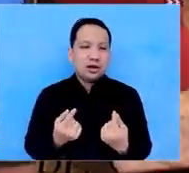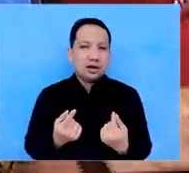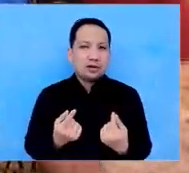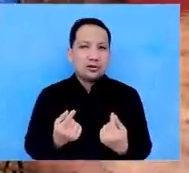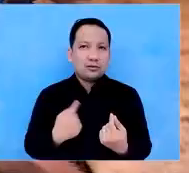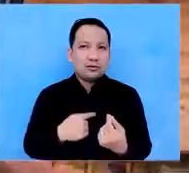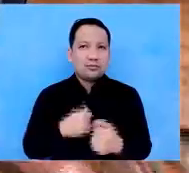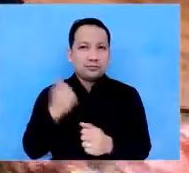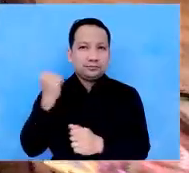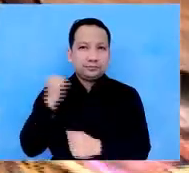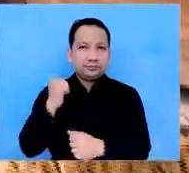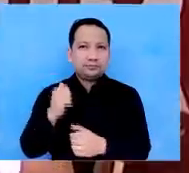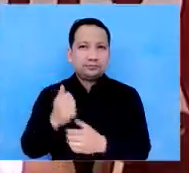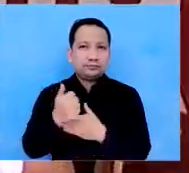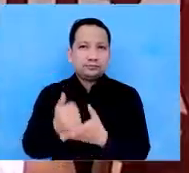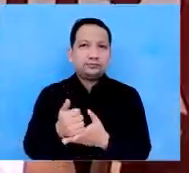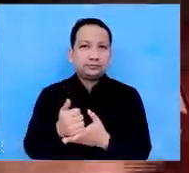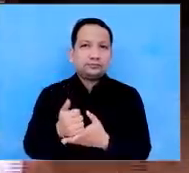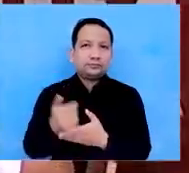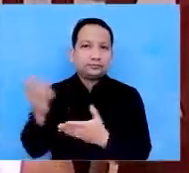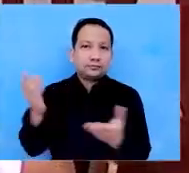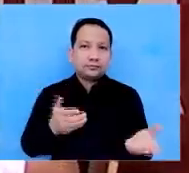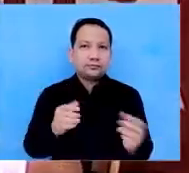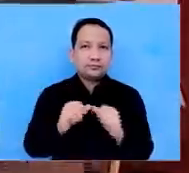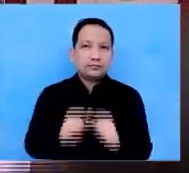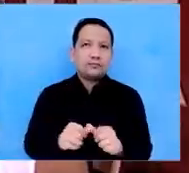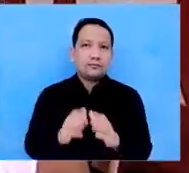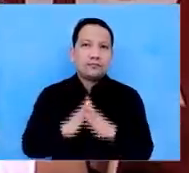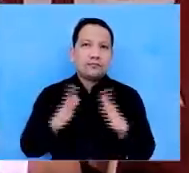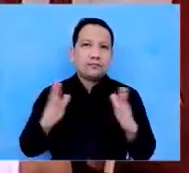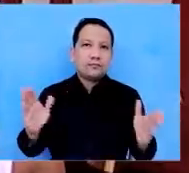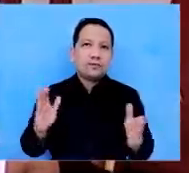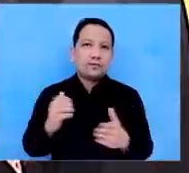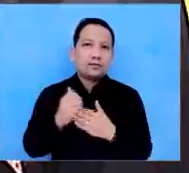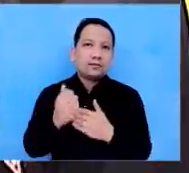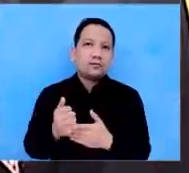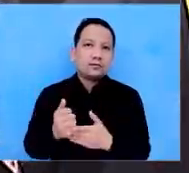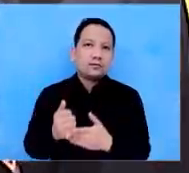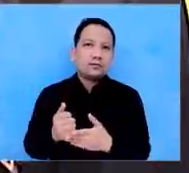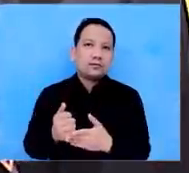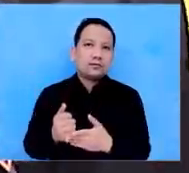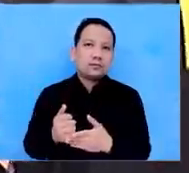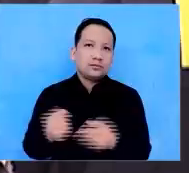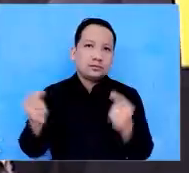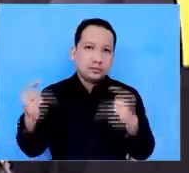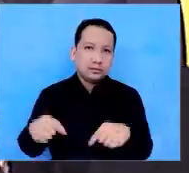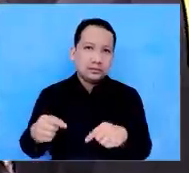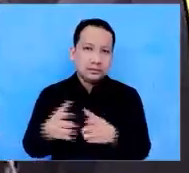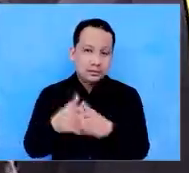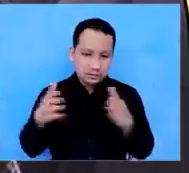maasa lang po tayo sa mga fire truck na dumarating. Malaking ding tulong po yung ginawa ng mga taga rito.